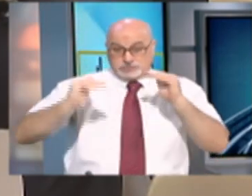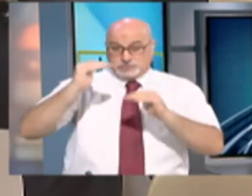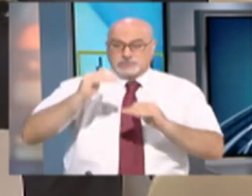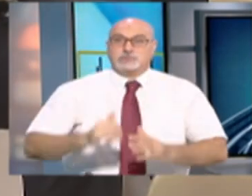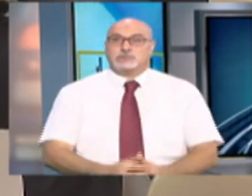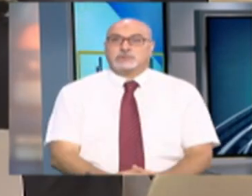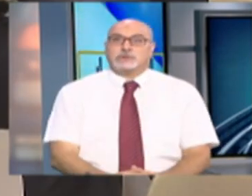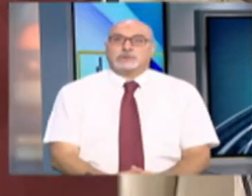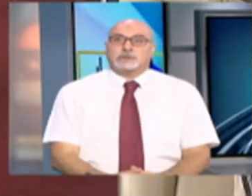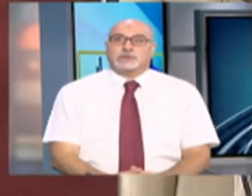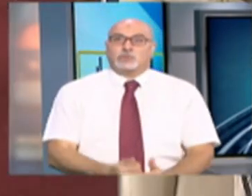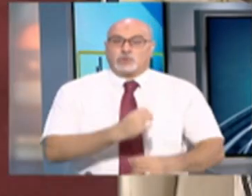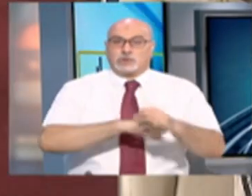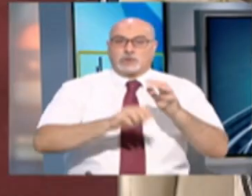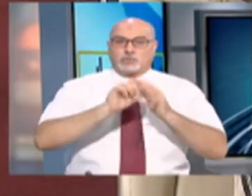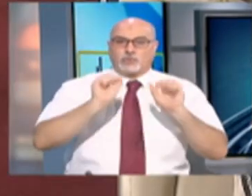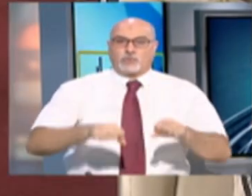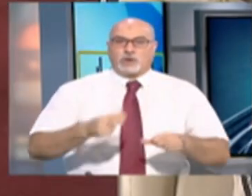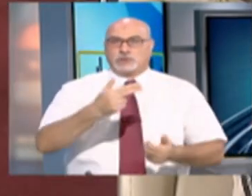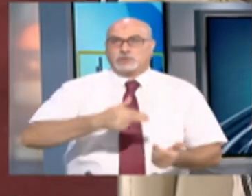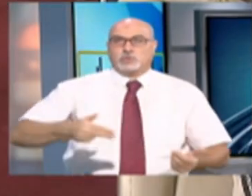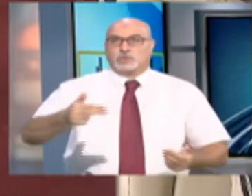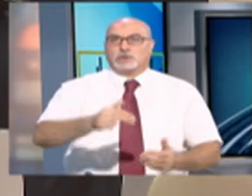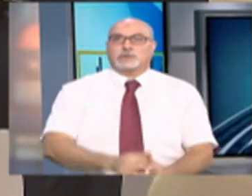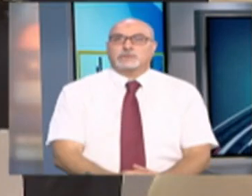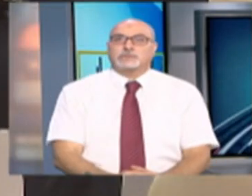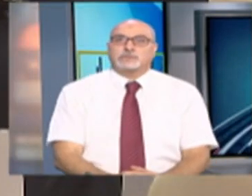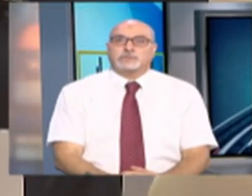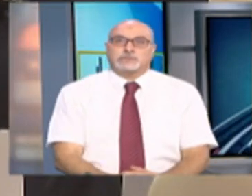يعني ممارسة السيادة الوطنية تاعنا إن شاء الله. اليوم